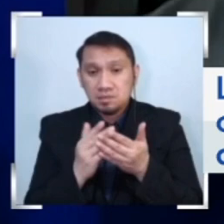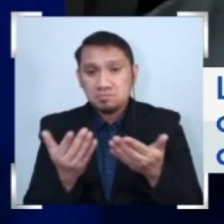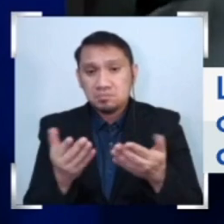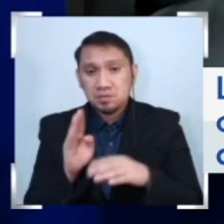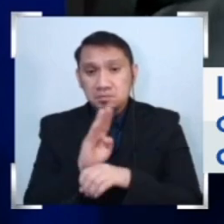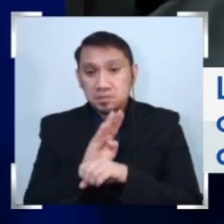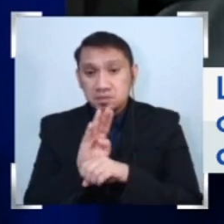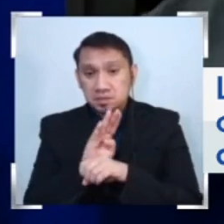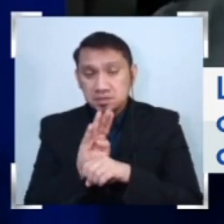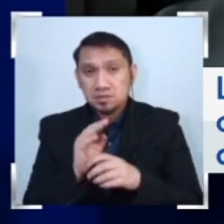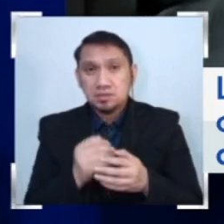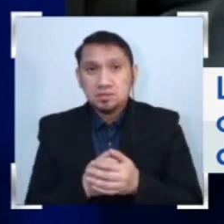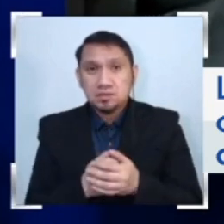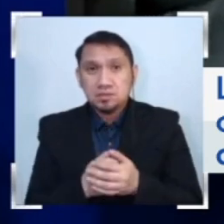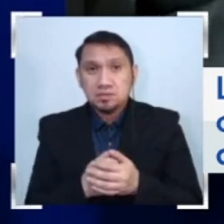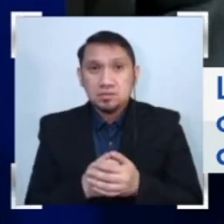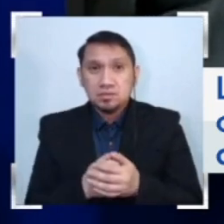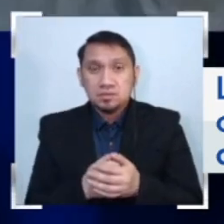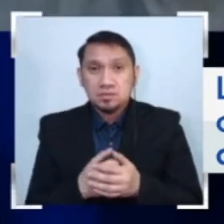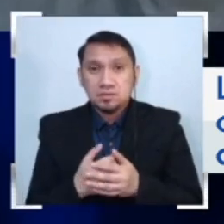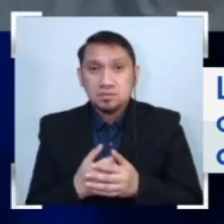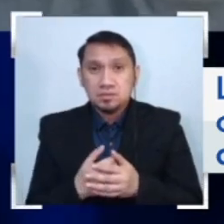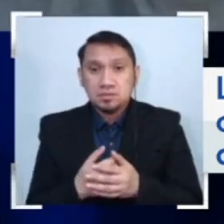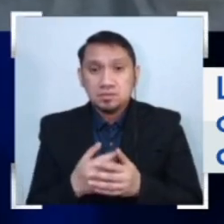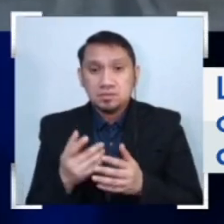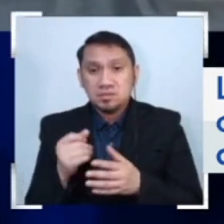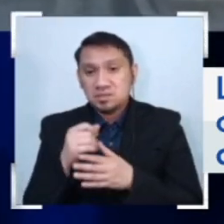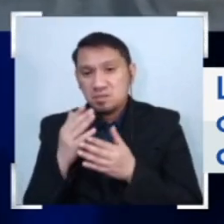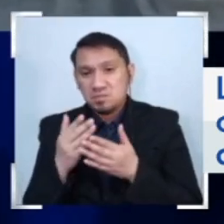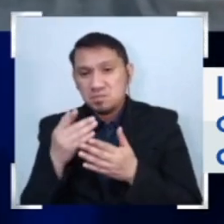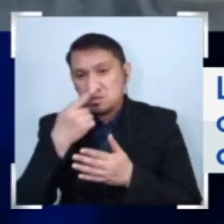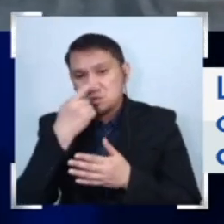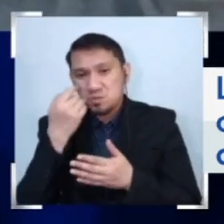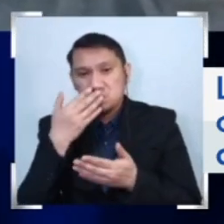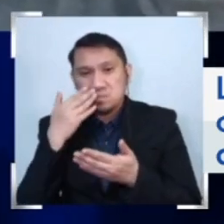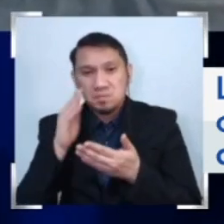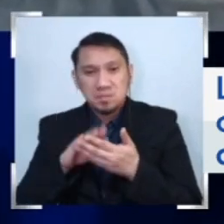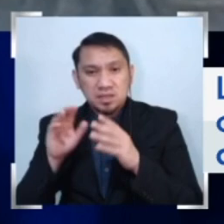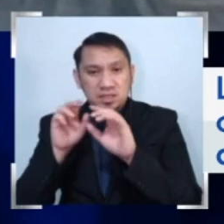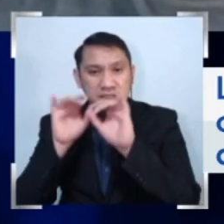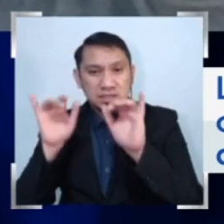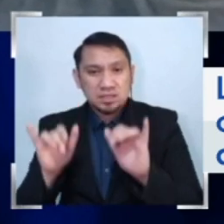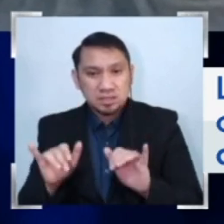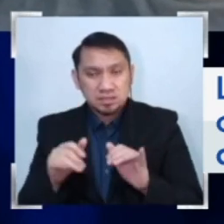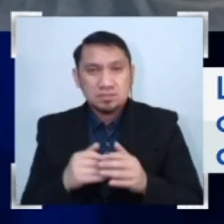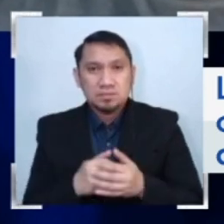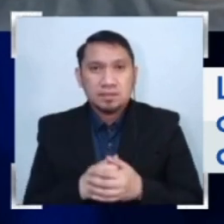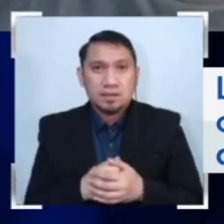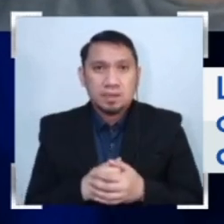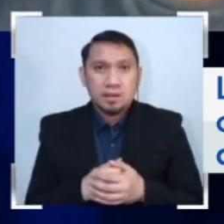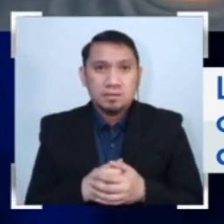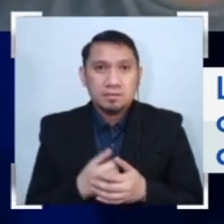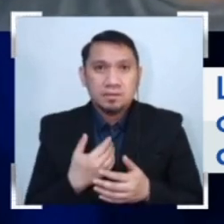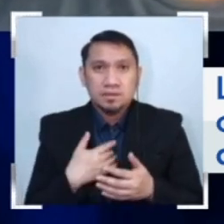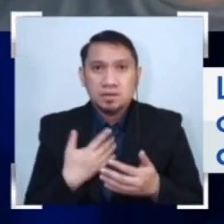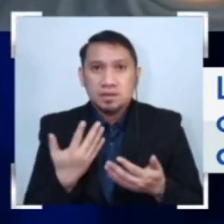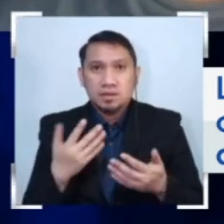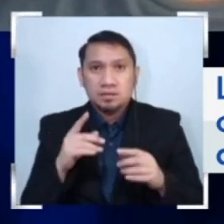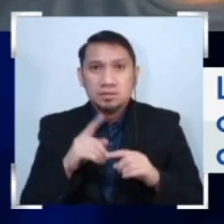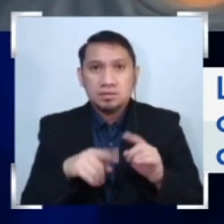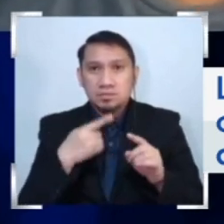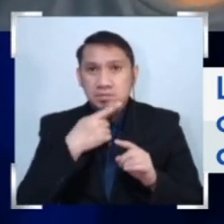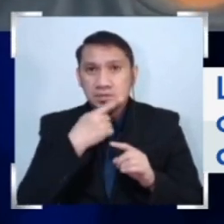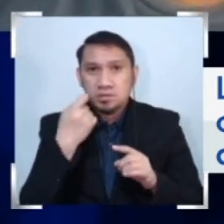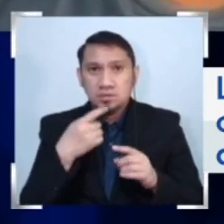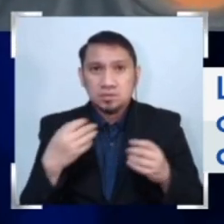kahit yung iba, biktima ng bulok na sistema. O, wala ma'am eh, wala rin akong magawa kasi siguro natatakot din ako